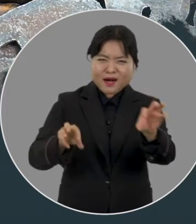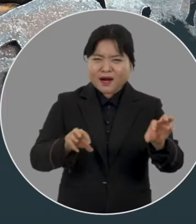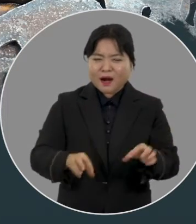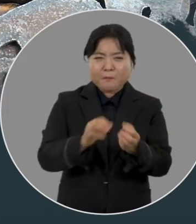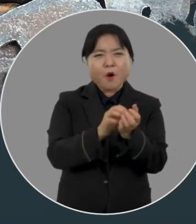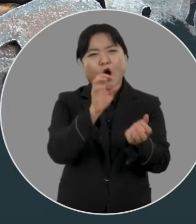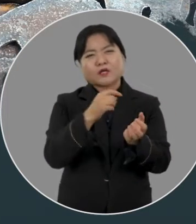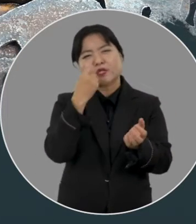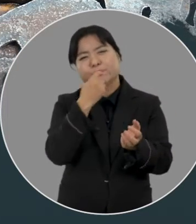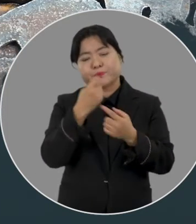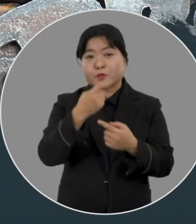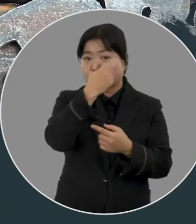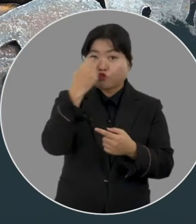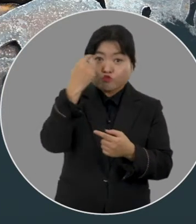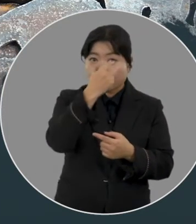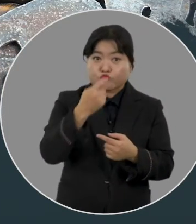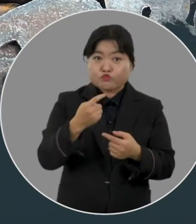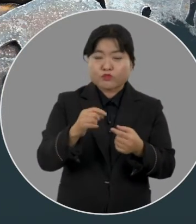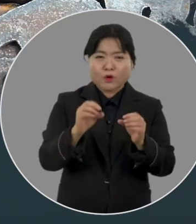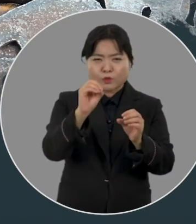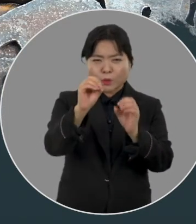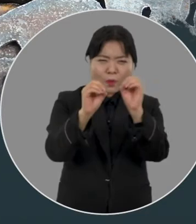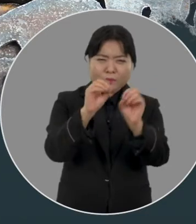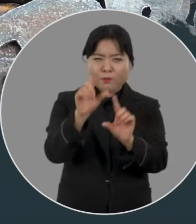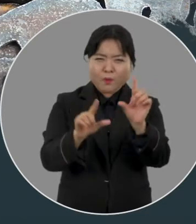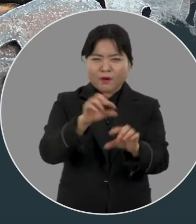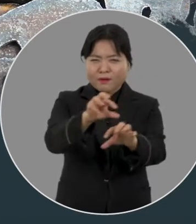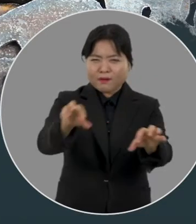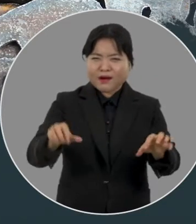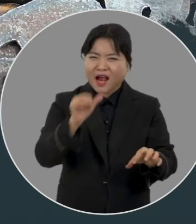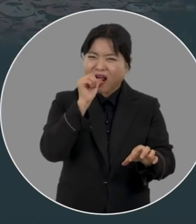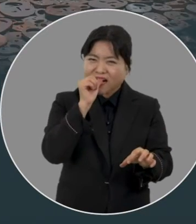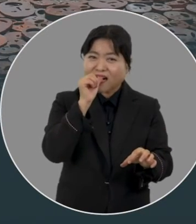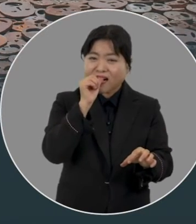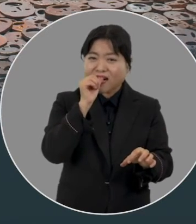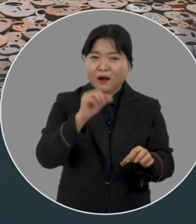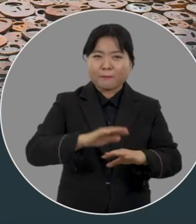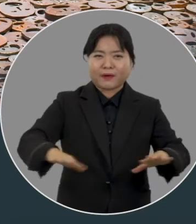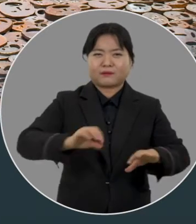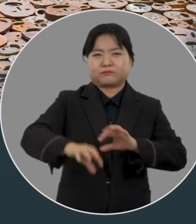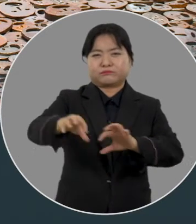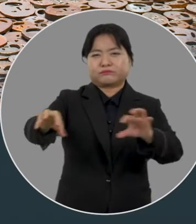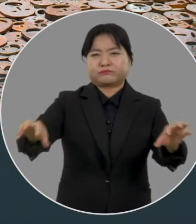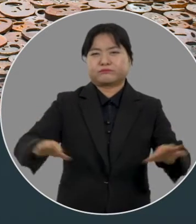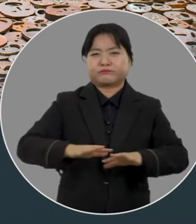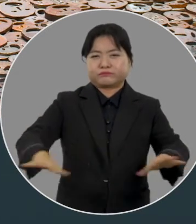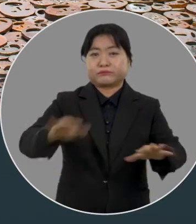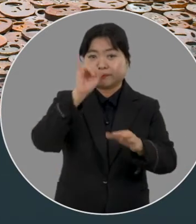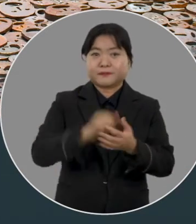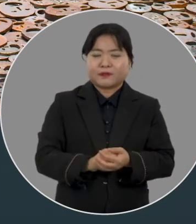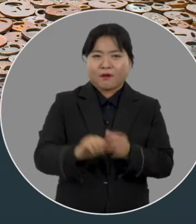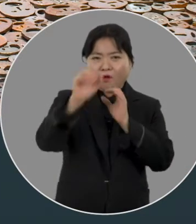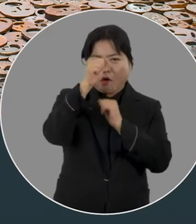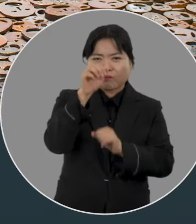다음에 눈, 이렇게 해서 동그라미 모양을 한 그런 그 철 조각이 바닥에 깔려져 있지요. 한